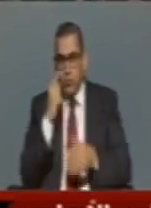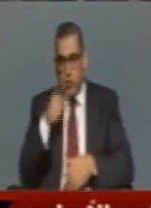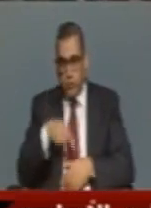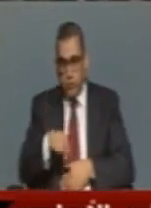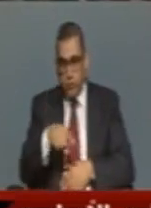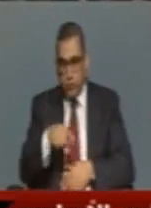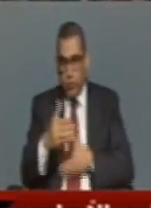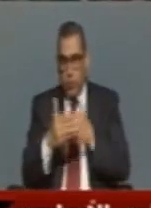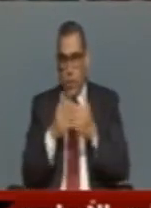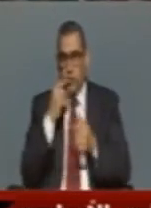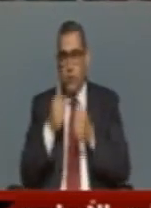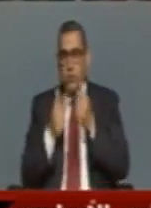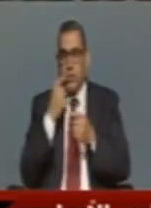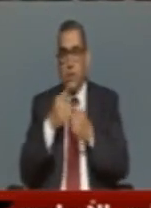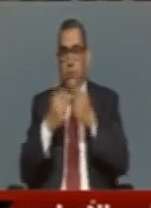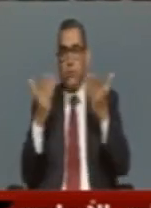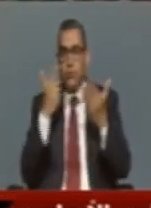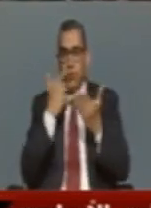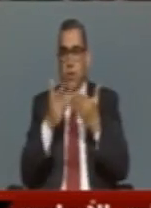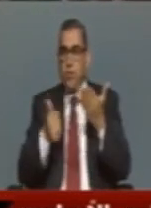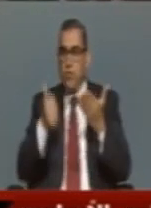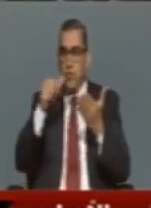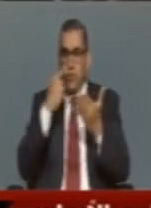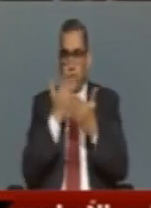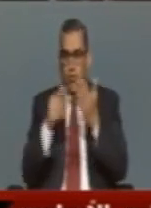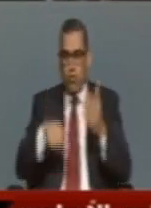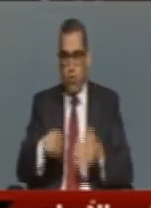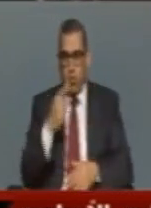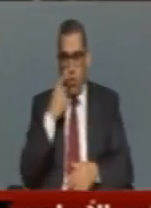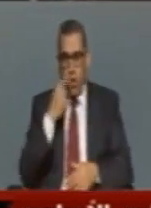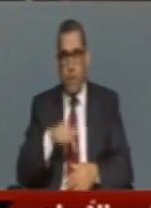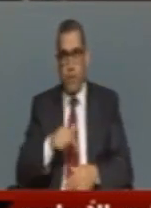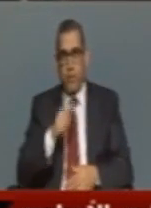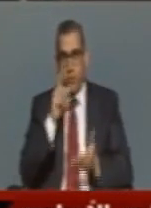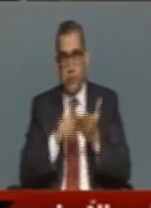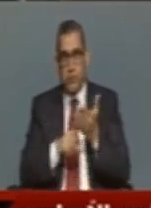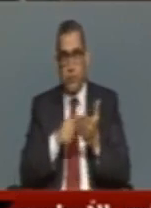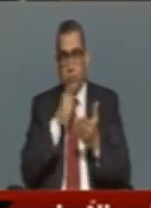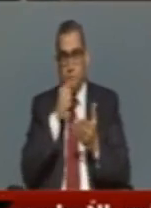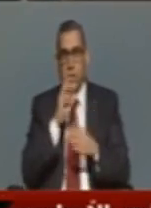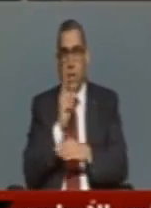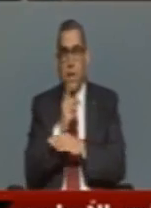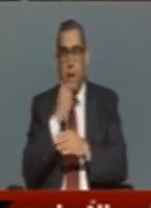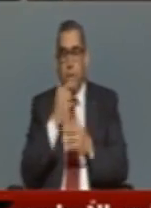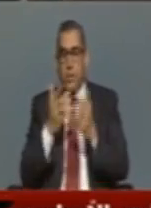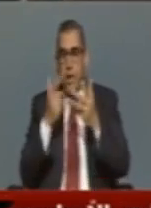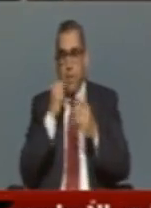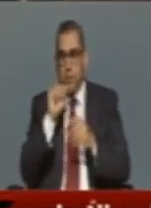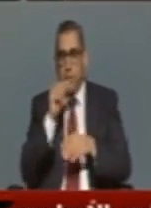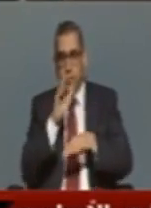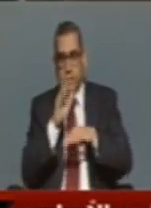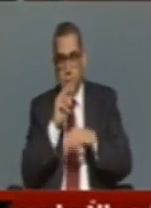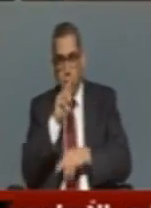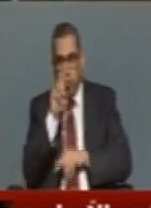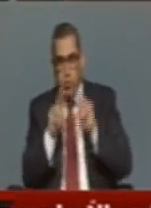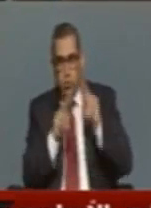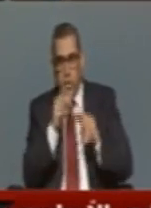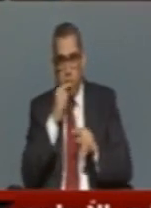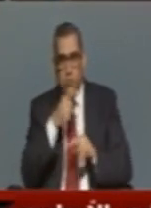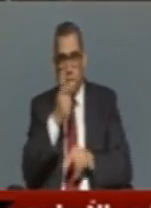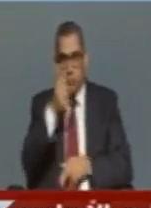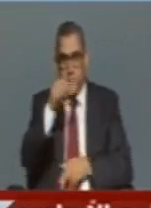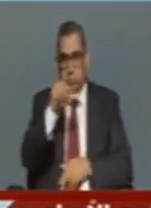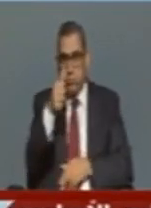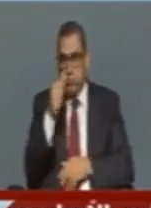بإذن الله في هذا الإطار. فالحقيقة لا، نظام التقييمات ده واحد من الحاجات اللي حصل فيها ان انا ببعد